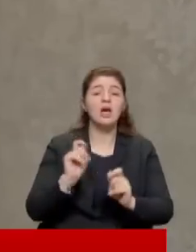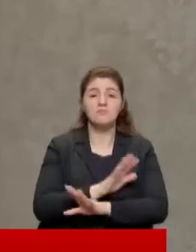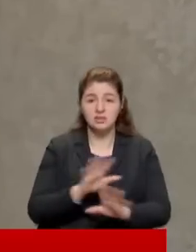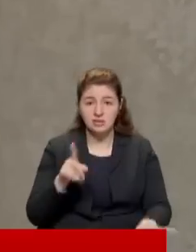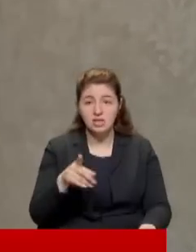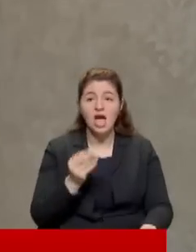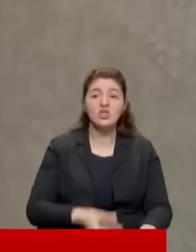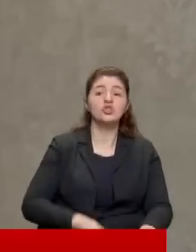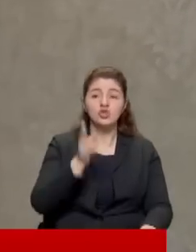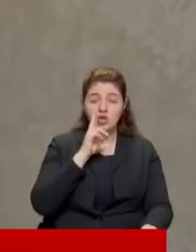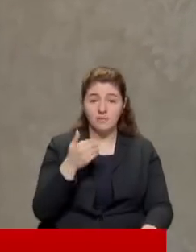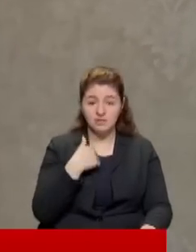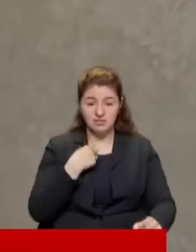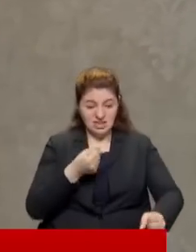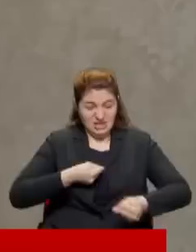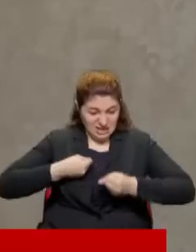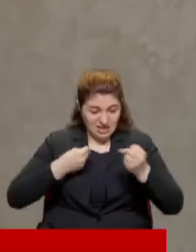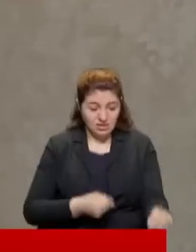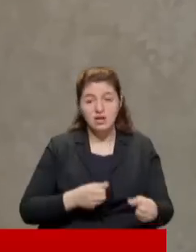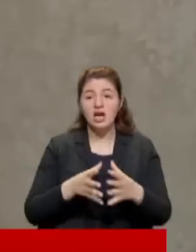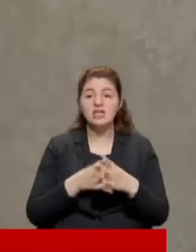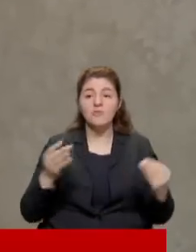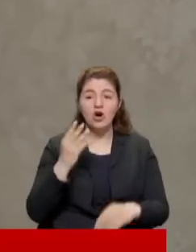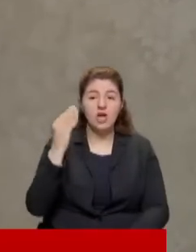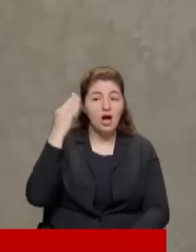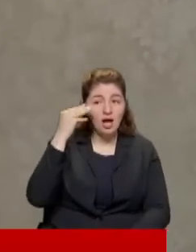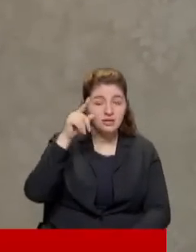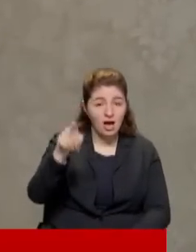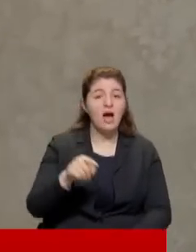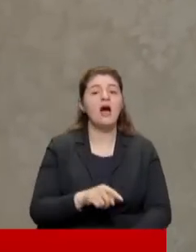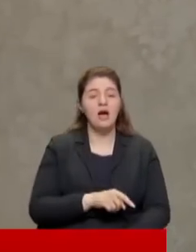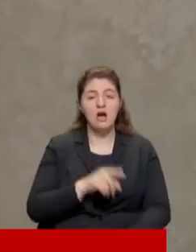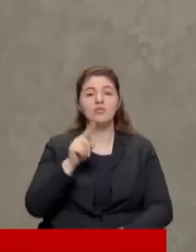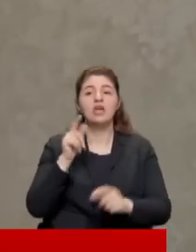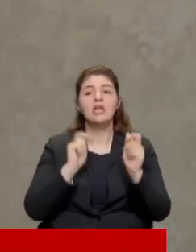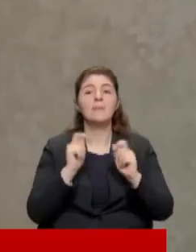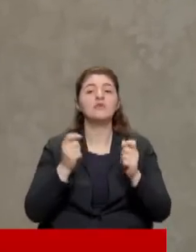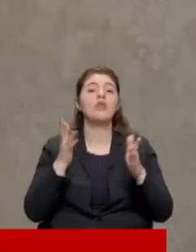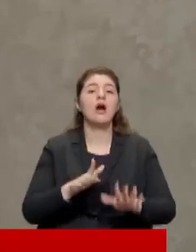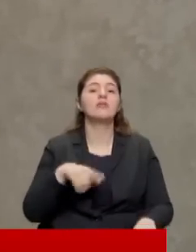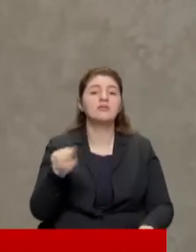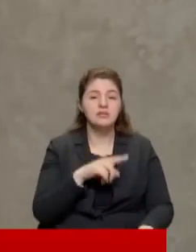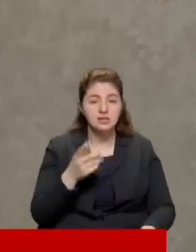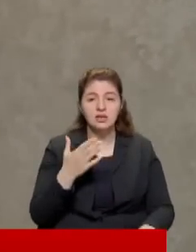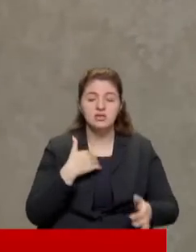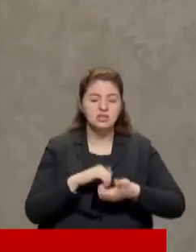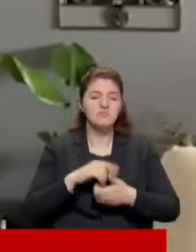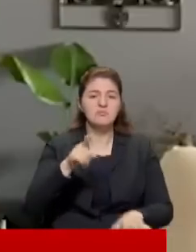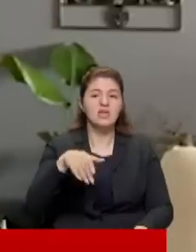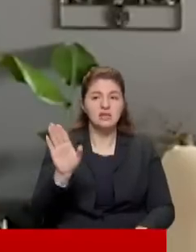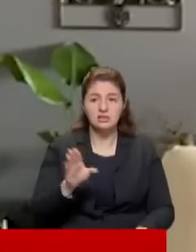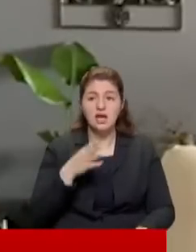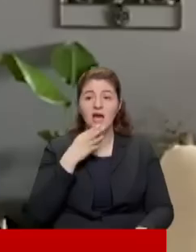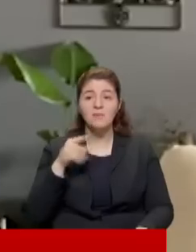getirmediniz. En sonunda bizim bastırmamızla kaybedeceğinizi anlayınca bunları yapmak durumunda kaldınız. Samimi